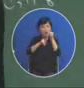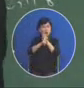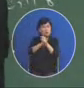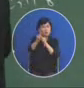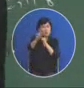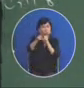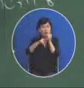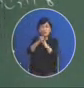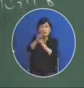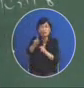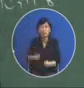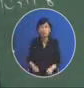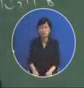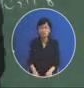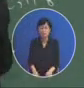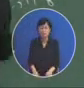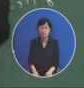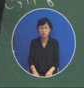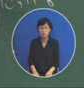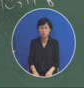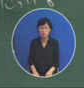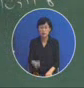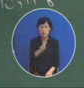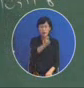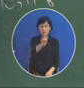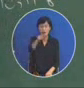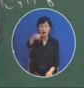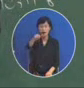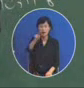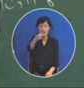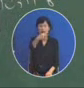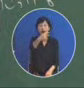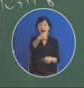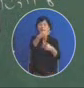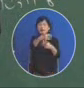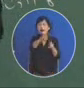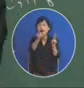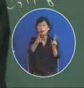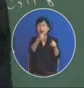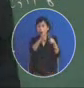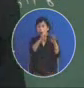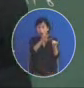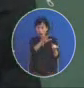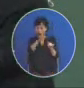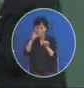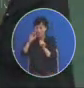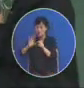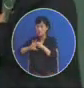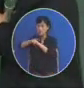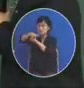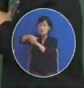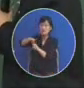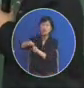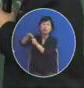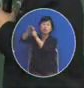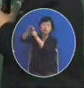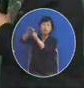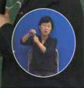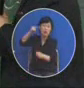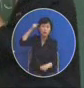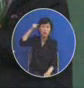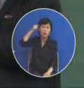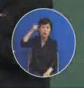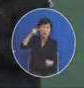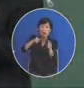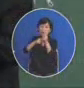world crumble? 하나님은 이 교회를 왜 세계 살리는 교회로 썼을까요? And why did God use the Church of Mark's Upper Room as a church to save the world?